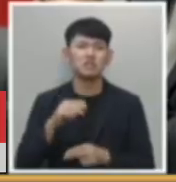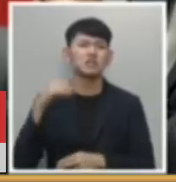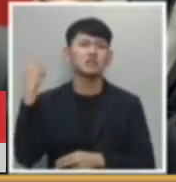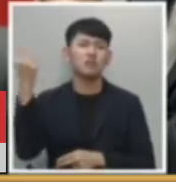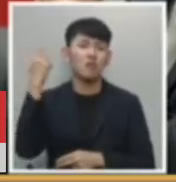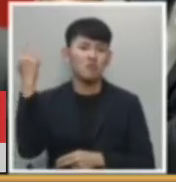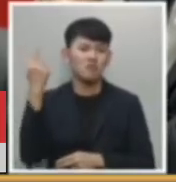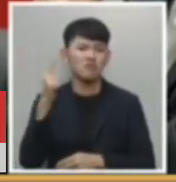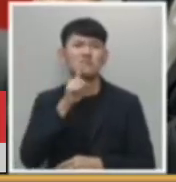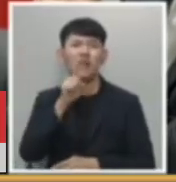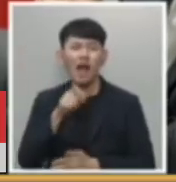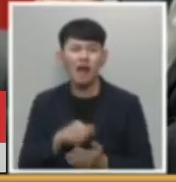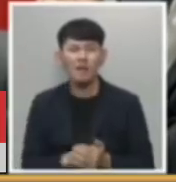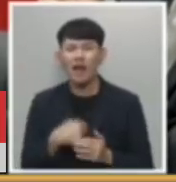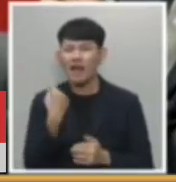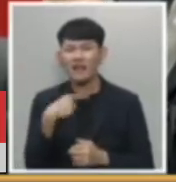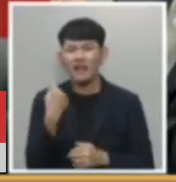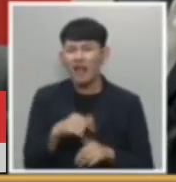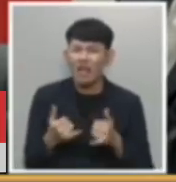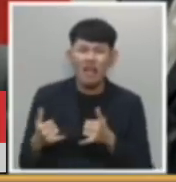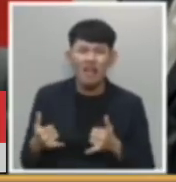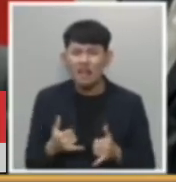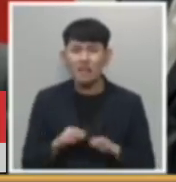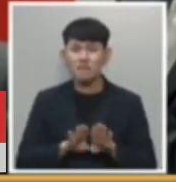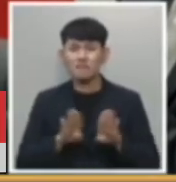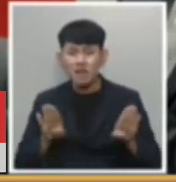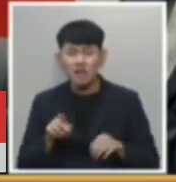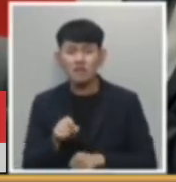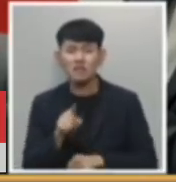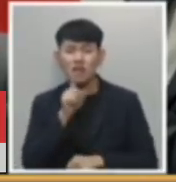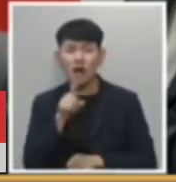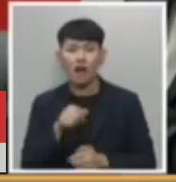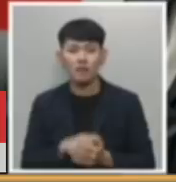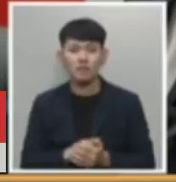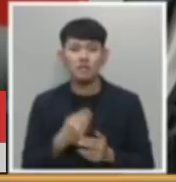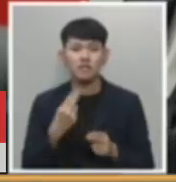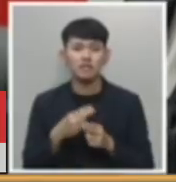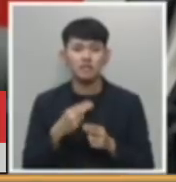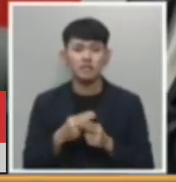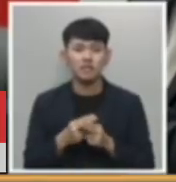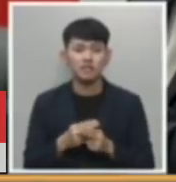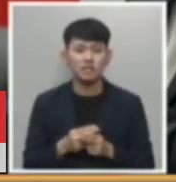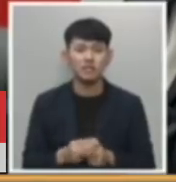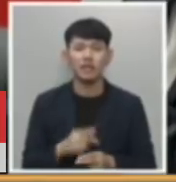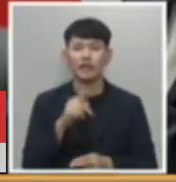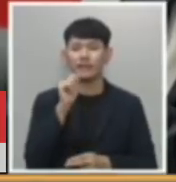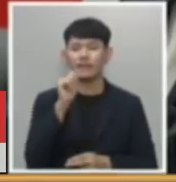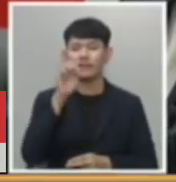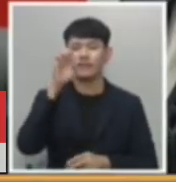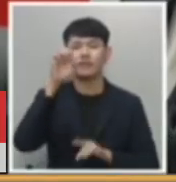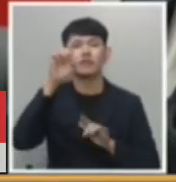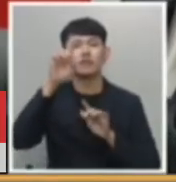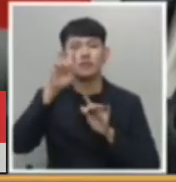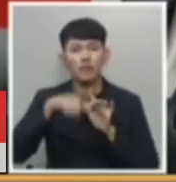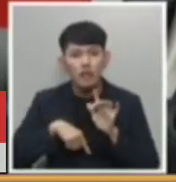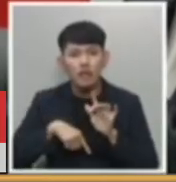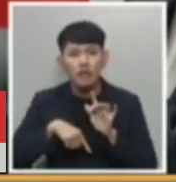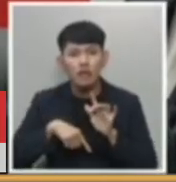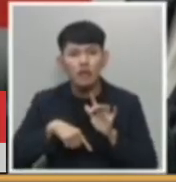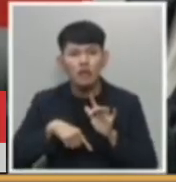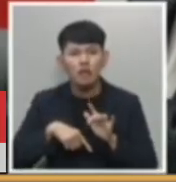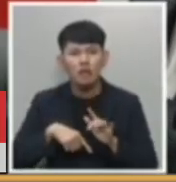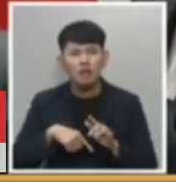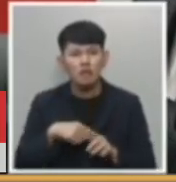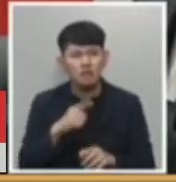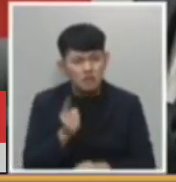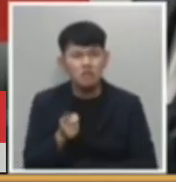มาว่าใครมันมาเปิดบ่อนแถวสีลมครับเขาบอกว่าเฮียตี้ครับมาเปิดบ่อนโอ้เป็นไม่ได้ไง